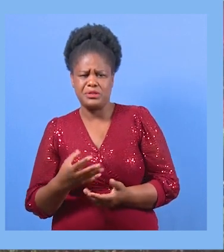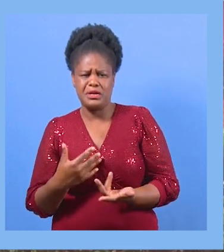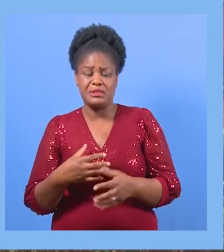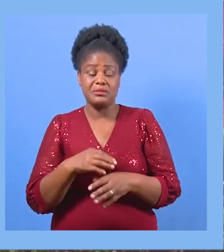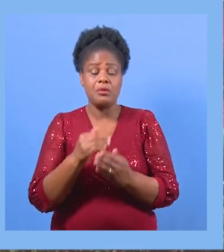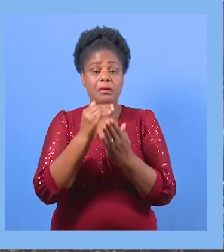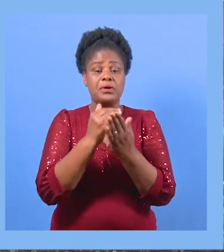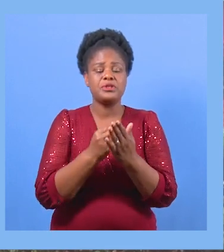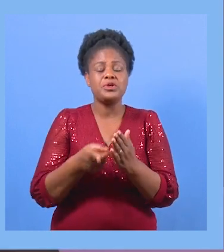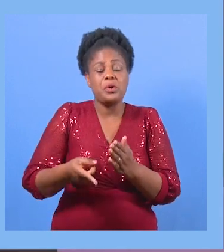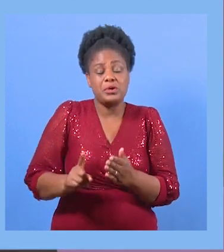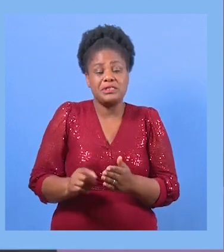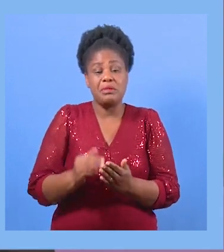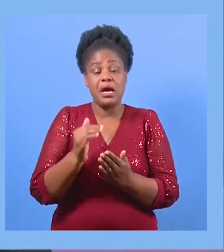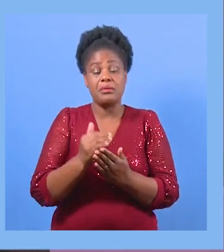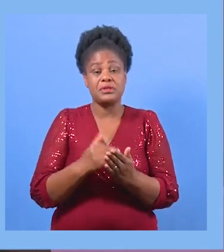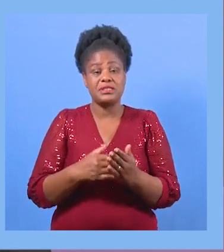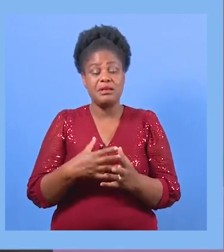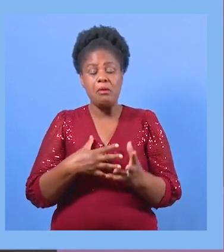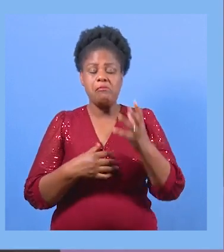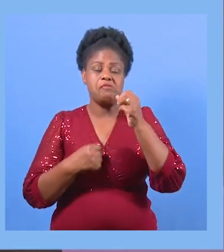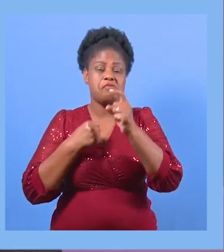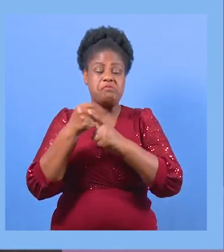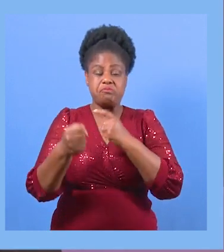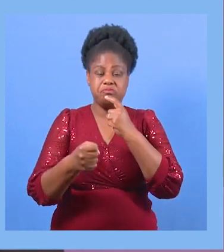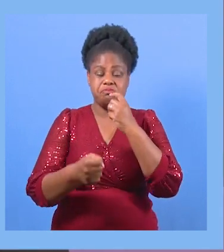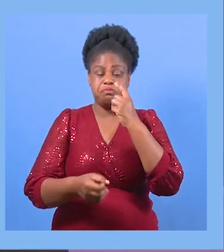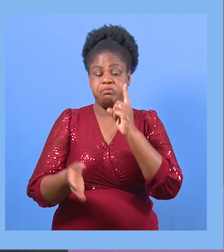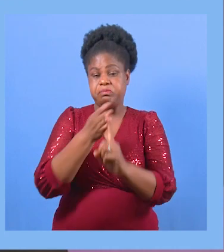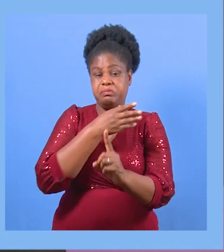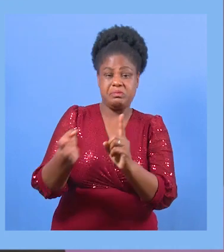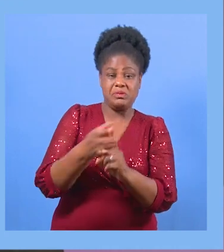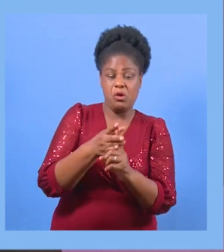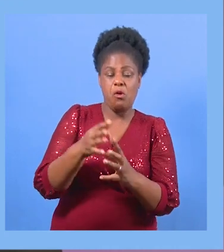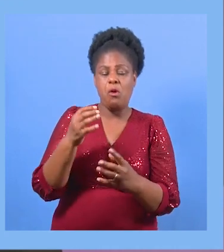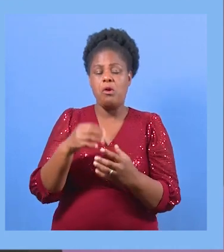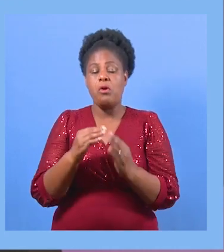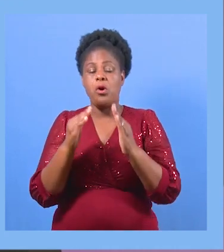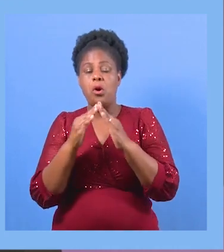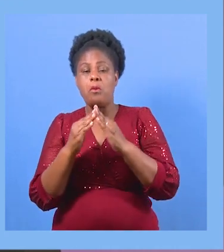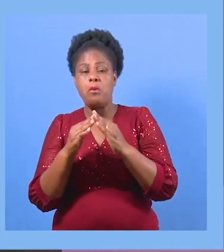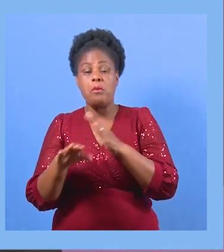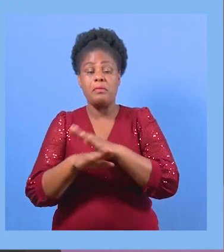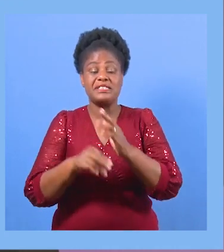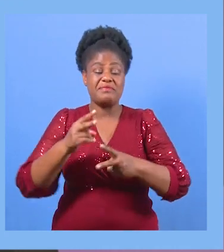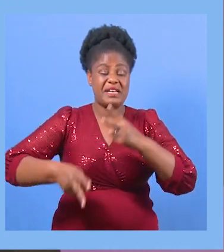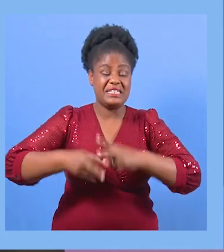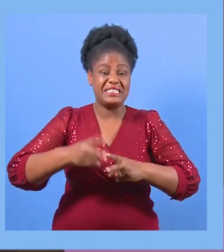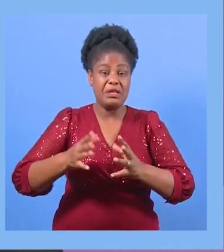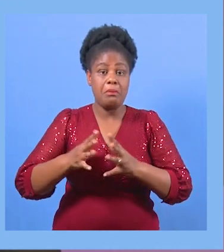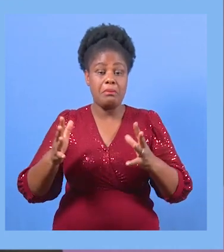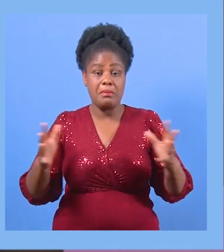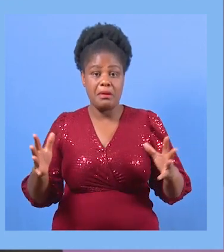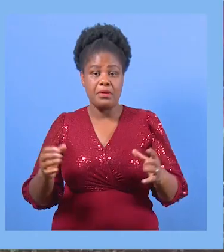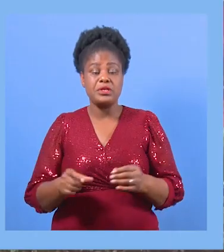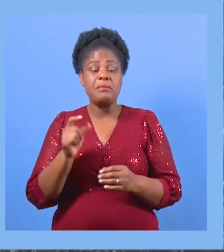uri kutokonzeresa matambudziko. Tataura vanhu vari kurovana vari mudzimba yatinoti mhirizhonga domestic violence yaMai Chisamba iri kunyanya. Munhu ari kukura